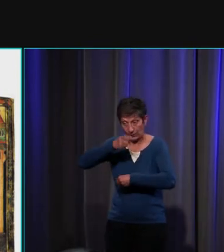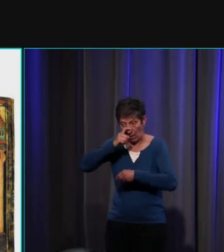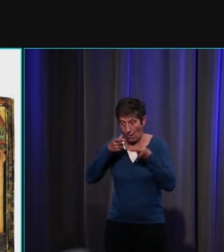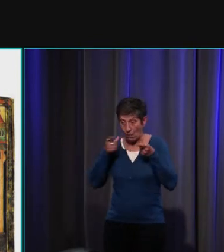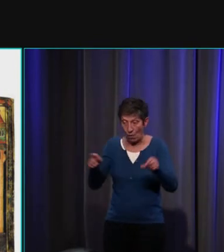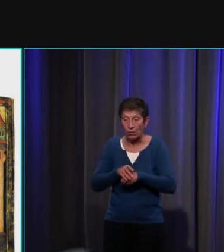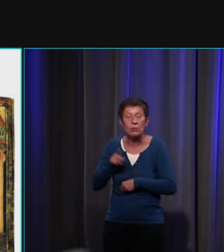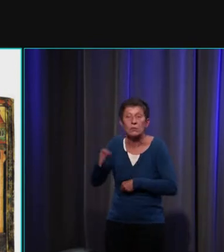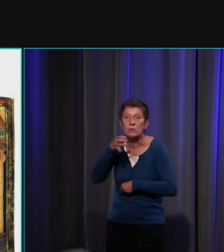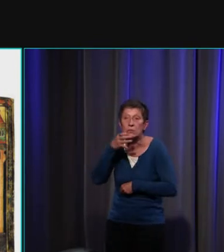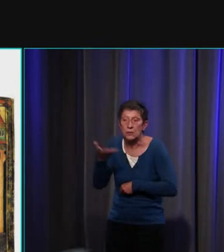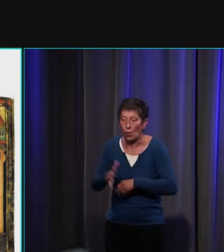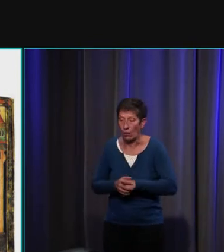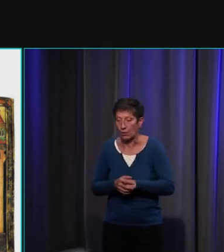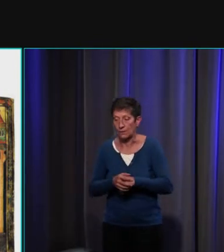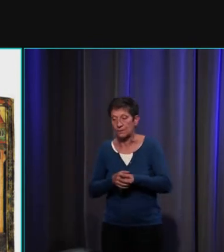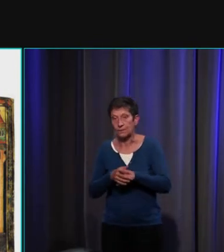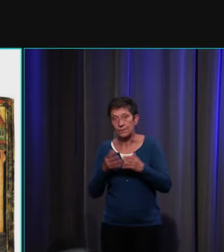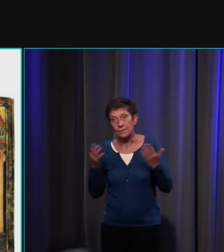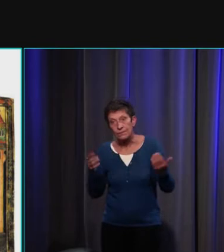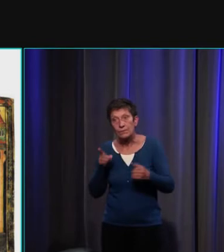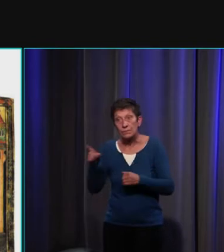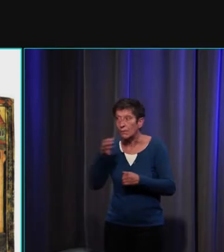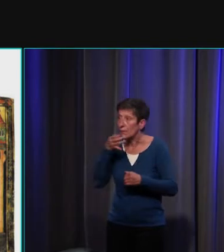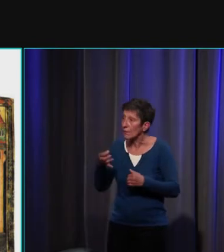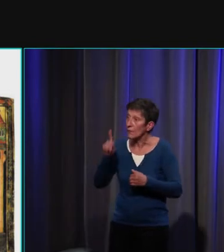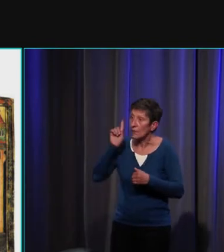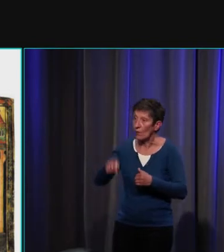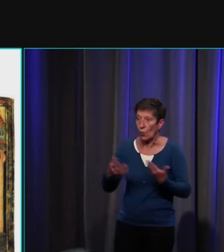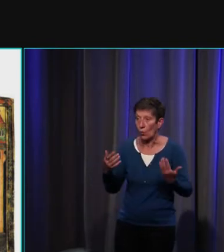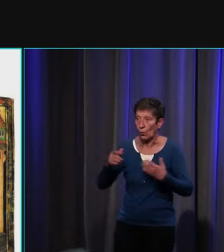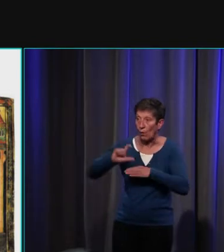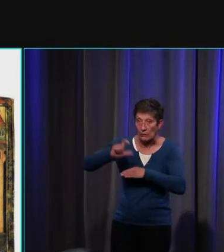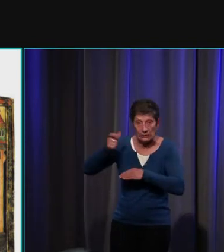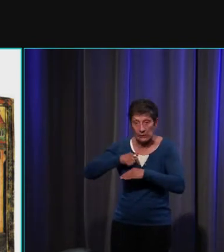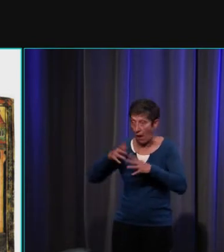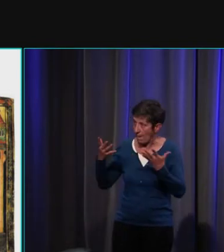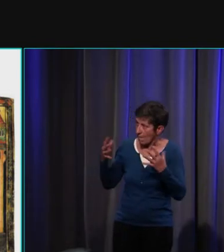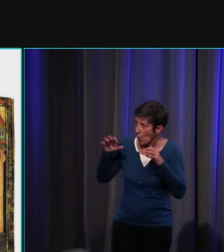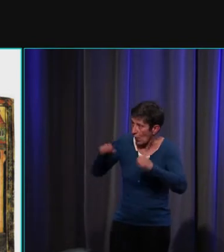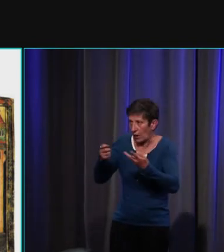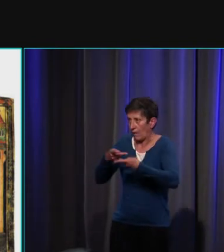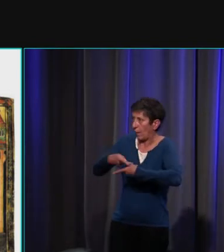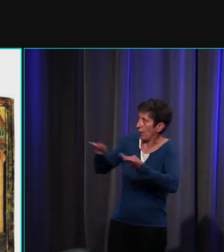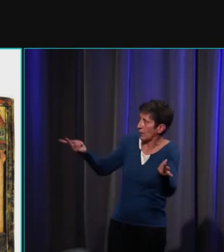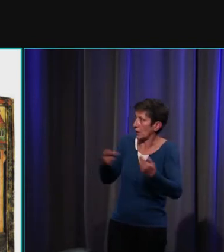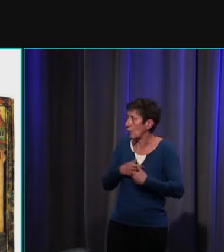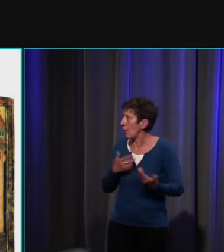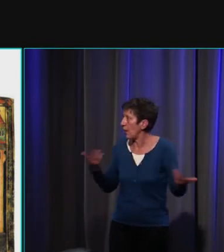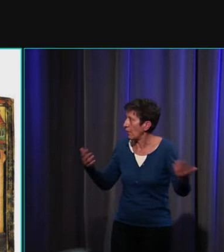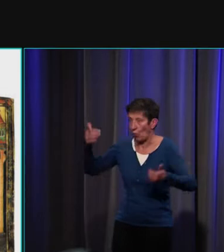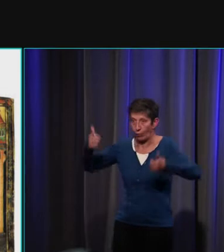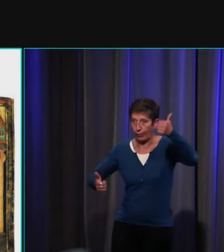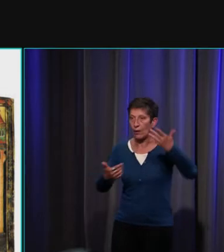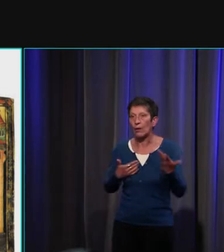très très loin ils disent qu'il faut bien sûr conquérir l'islam par la prédication médias aussi vous savez on rigole toujours des paradis des